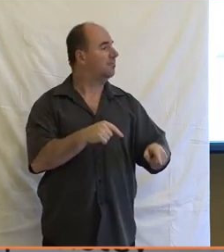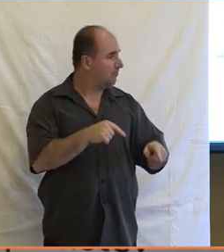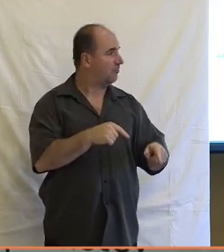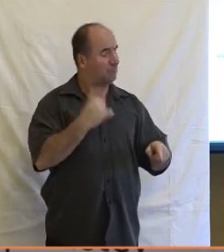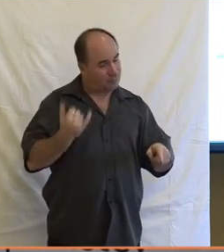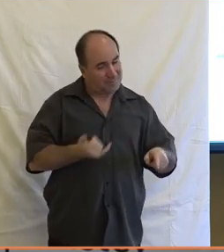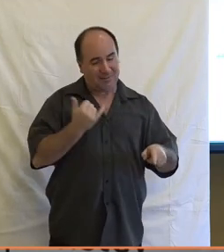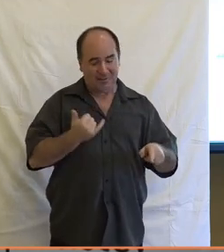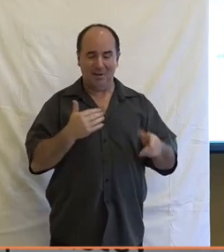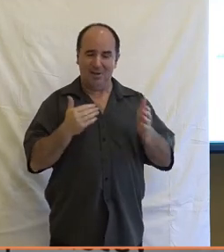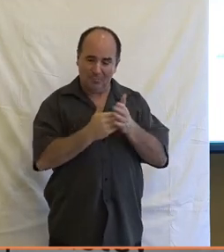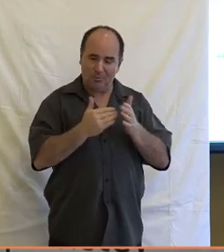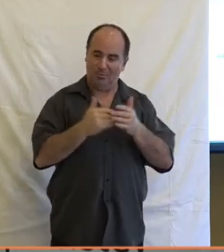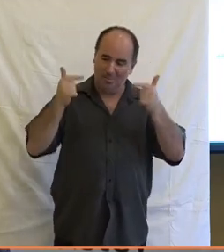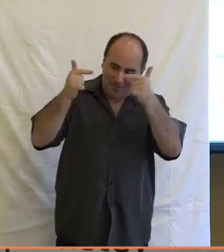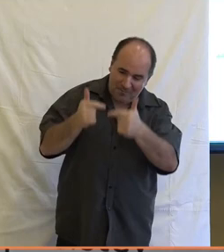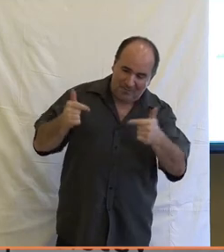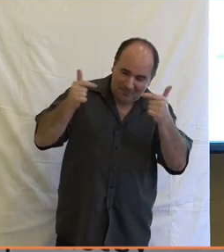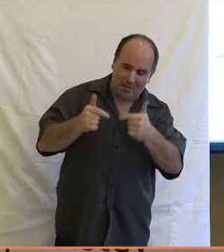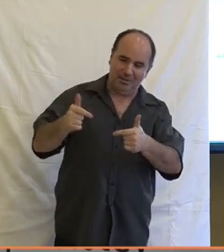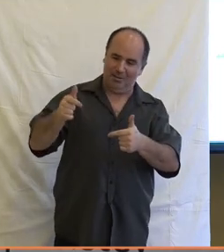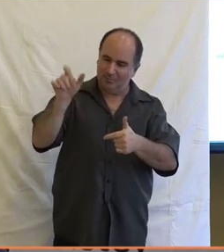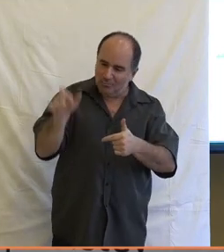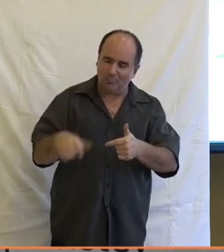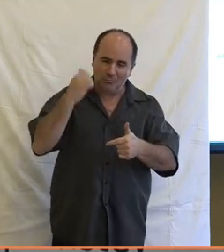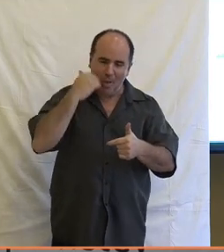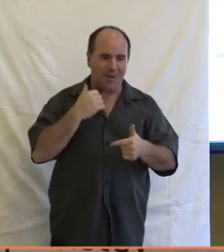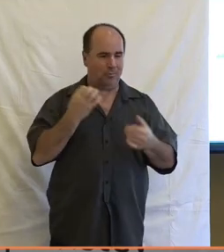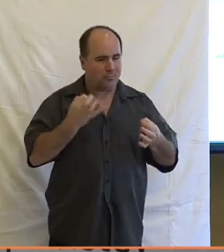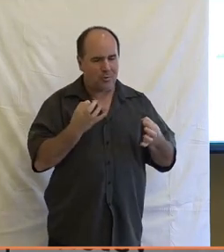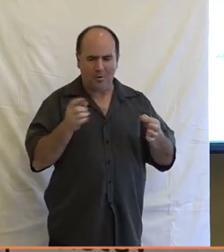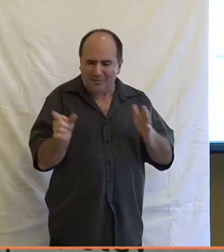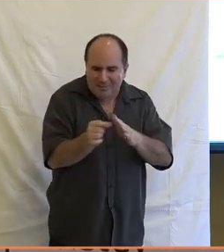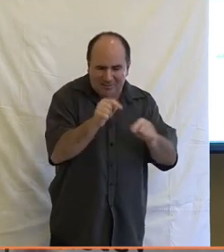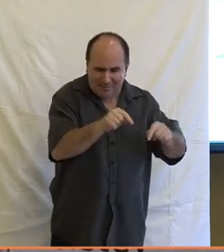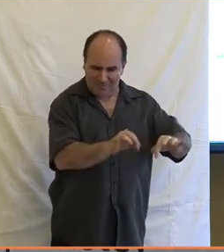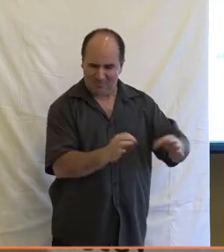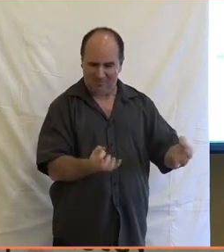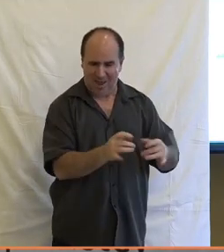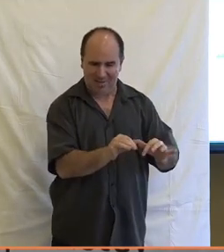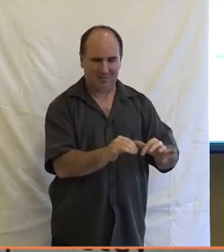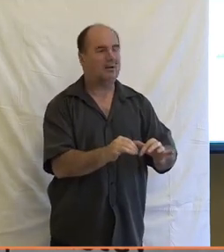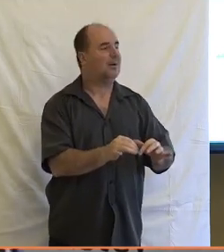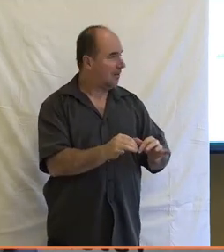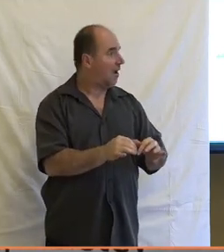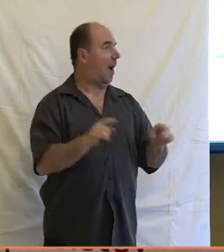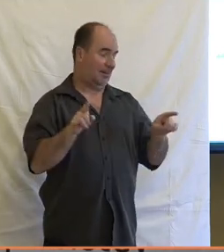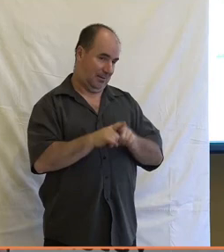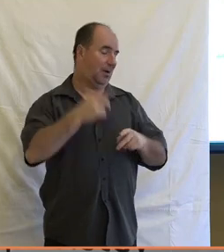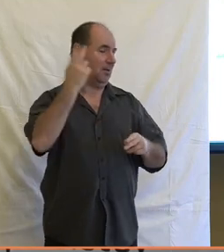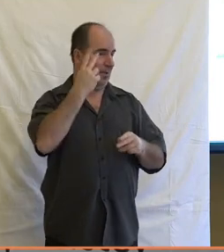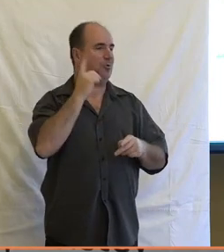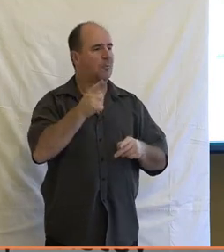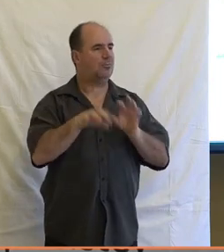teprv na základě toho, jestli on uzná za vhodné, že k tomu jste vhodný, že nemáte třeba ještě nějaký, řeknu, kontraindikace, nějaký zdravotní k tomu, tak teprv